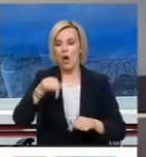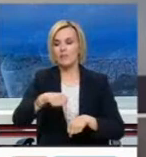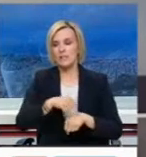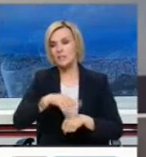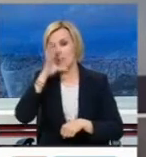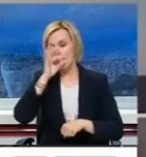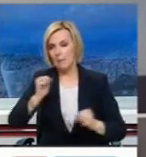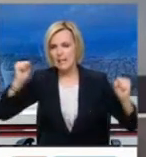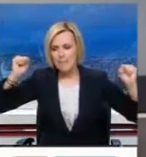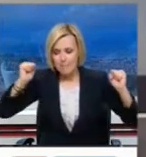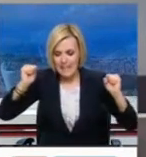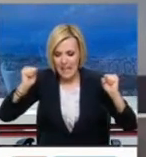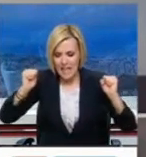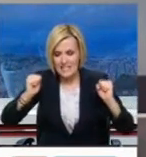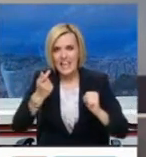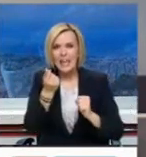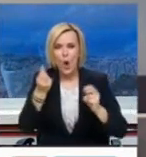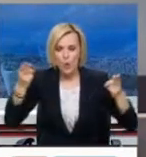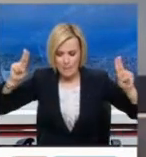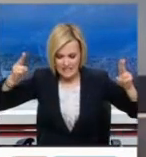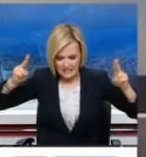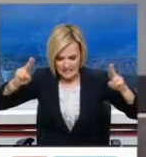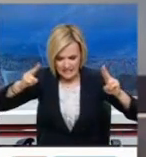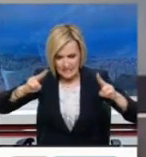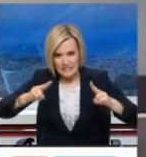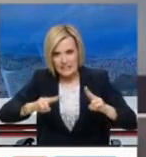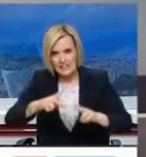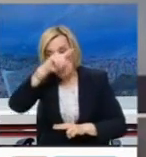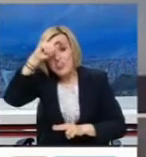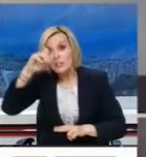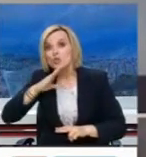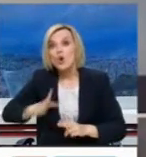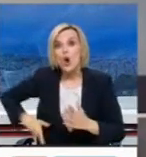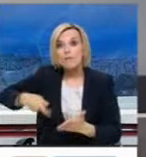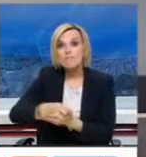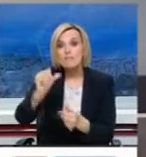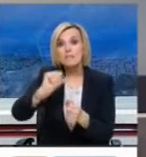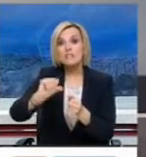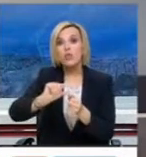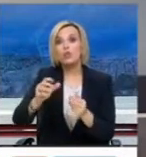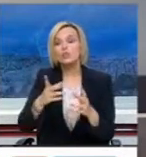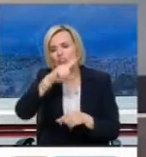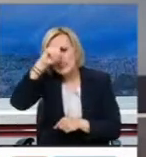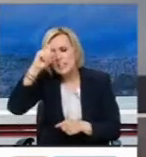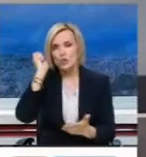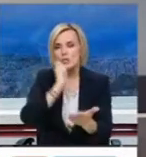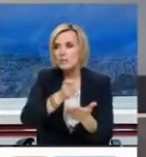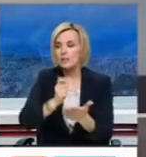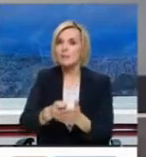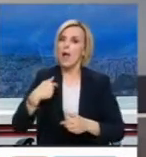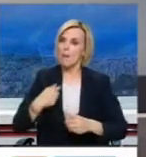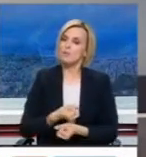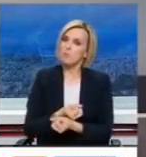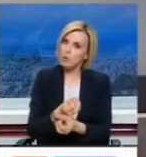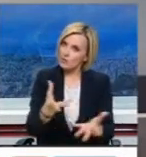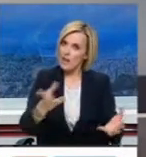στη ρευστότητά τους και οι οποίες πρέπει να μείνουν όρθιες για την επόμενη μέρα, μετά την κρίση που περνάμε, τους προσφέρουμε τη δυνατότητα